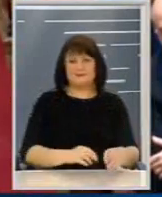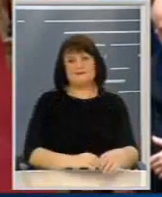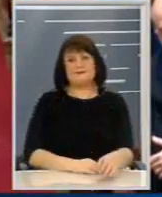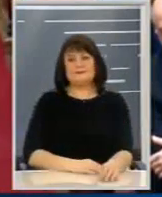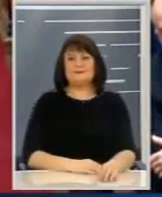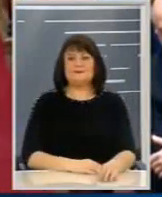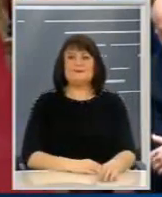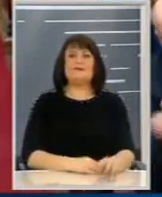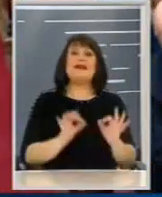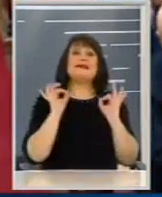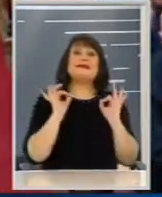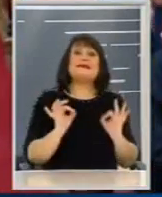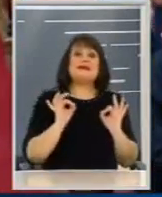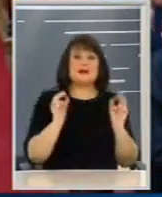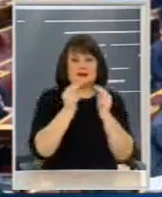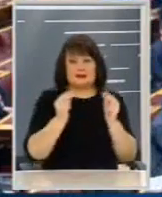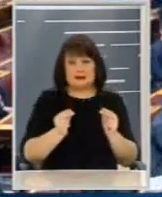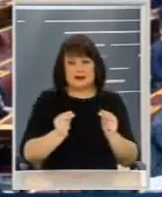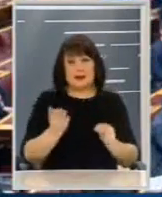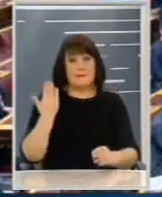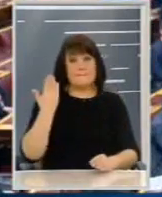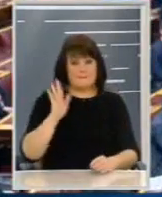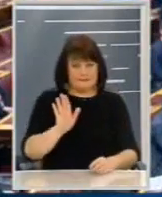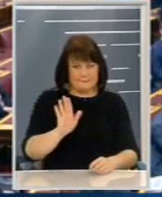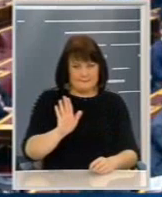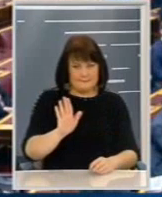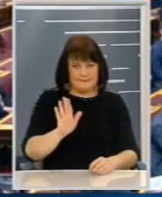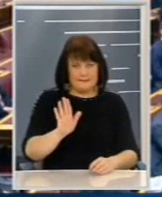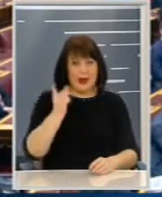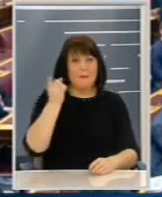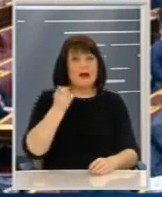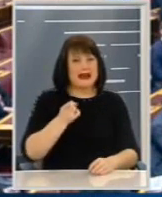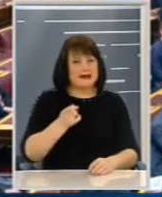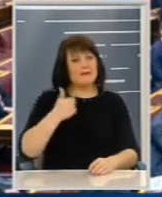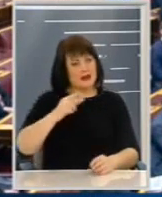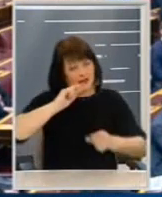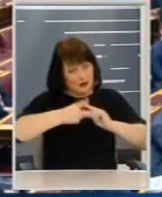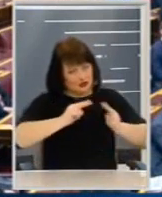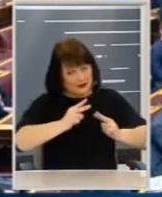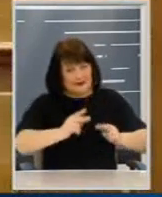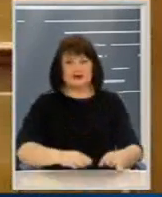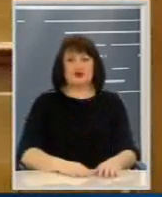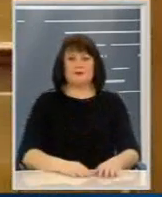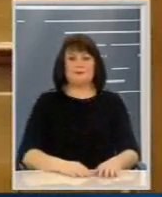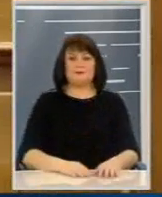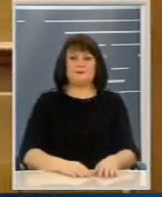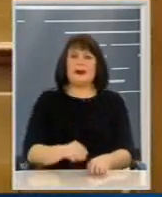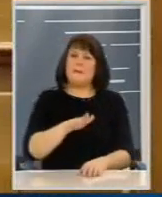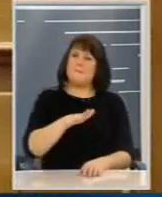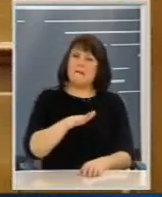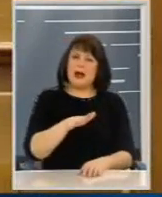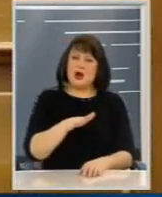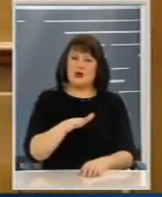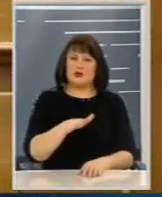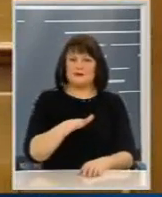πάρα πολύ συγκεκριμένα στοιχεία, αλλά πριν να απαντήσω με τα στοιχεία θα ήθελα να κάνω ορισμένες παρατηρήσεις. Προφανώς